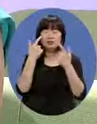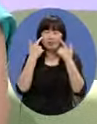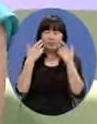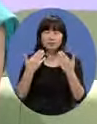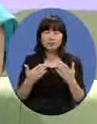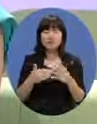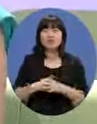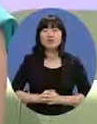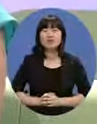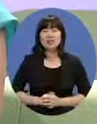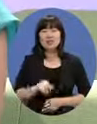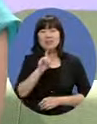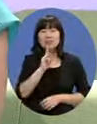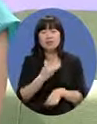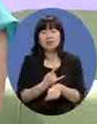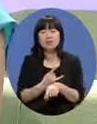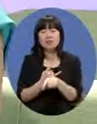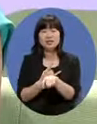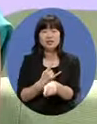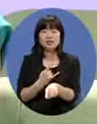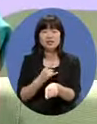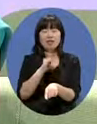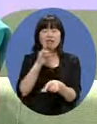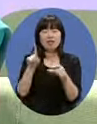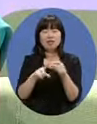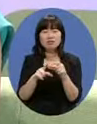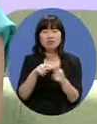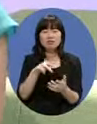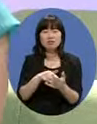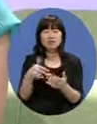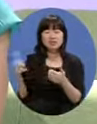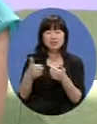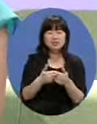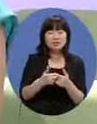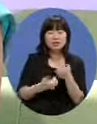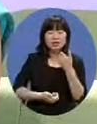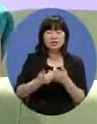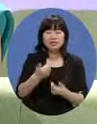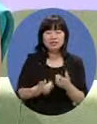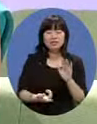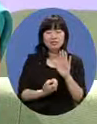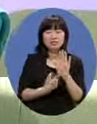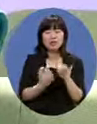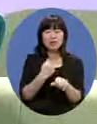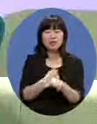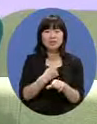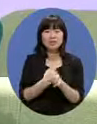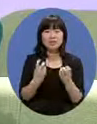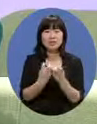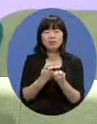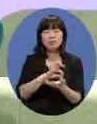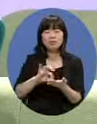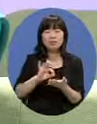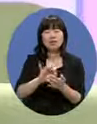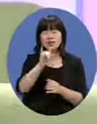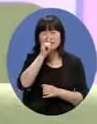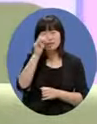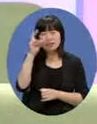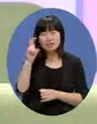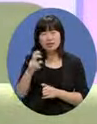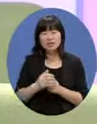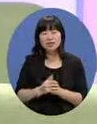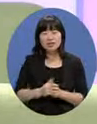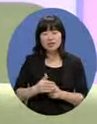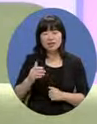분명히 말이라는 것들을 언어적인 어떤 공격이나 갈등을 표현하는 수단으로 쓰셨다라는 거거든요. 그러니까